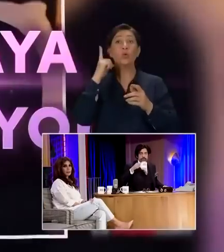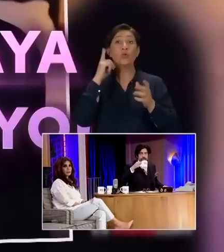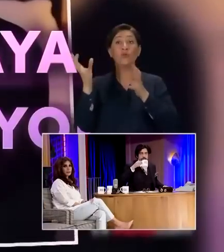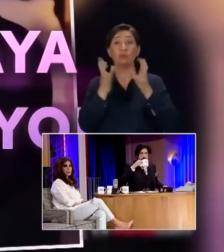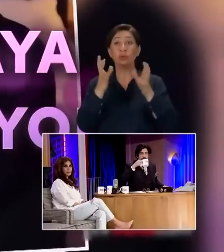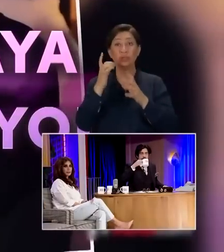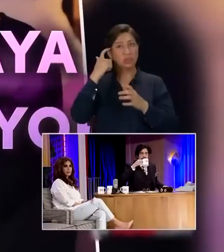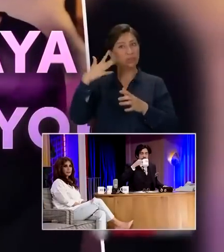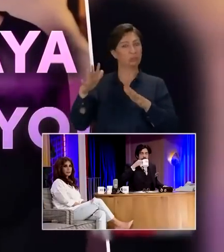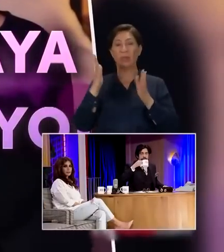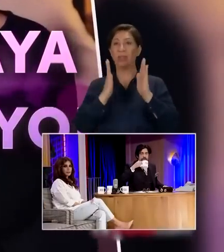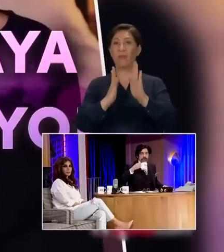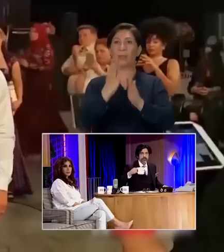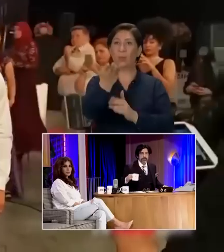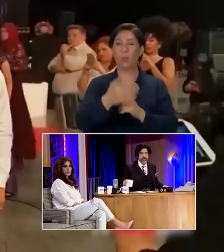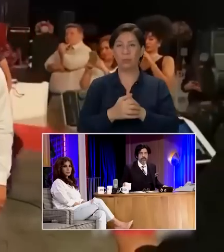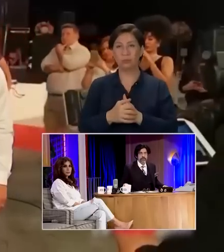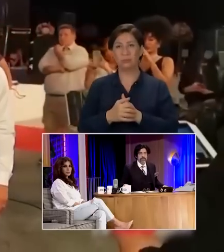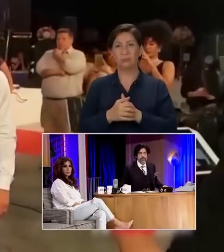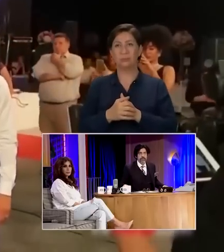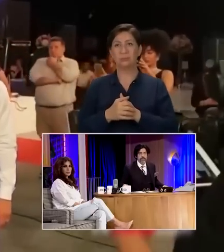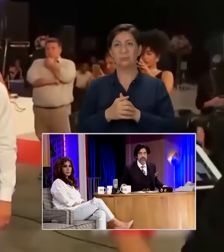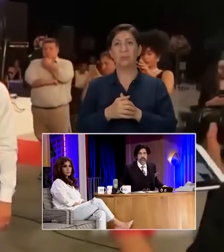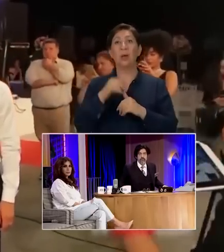futbolcu şaşırtmaya devam ediyor.